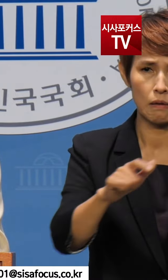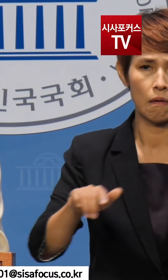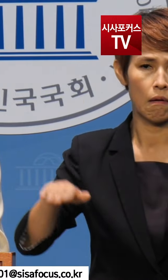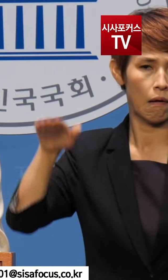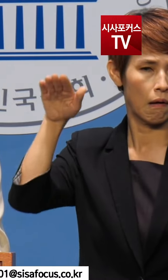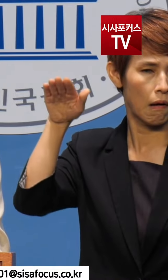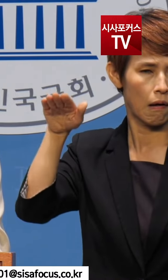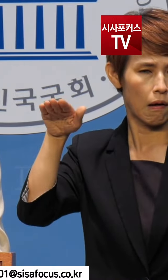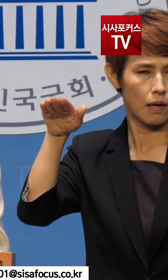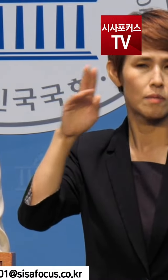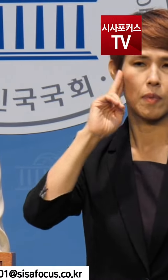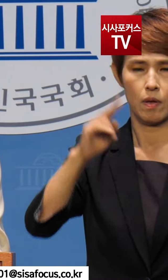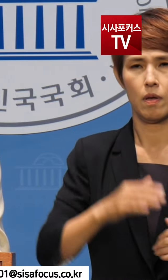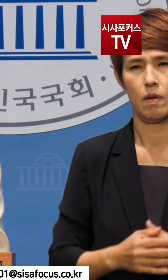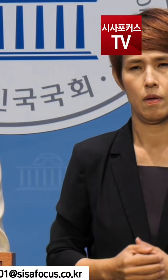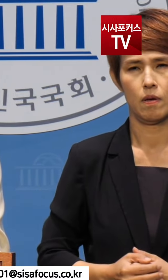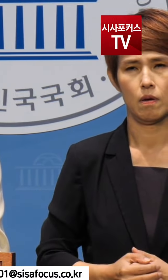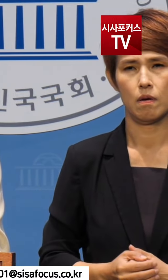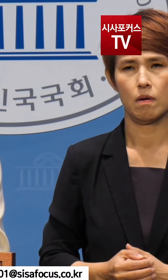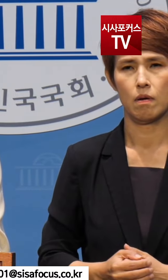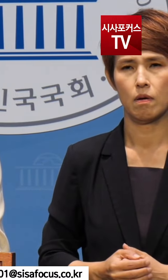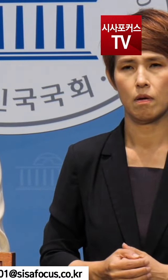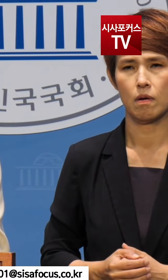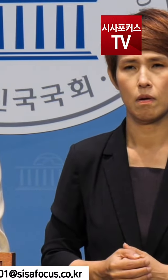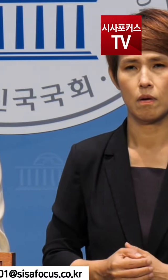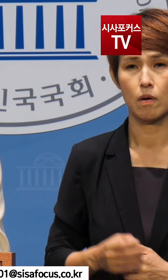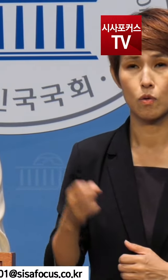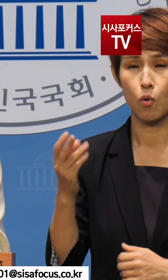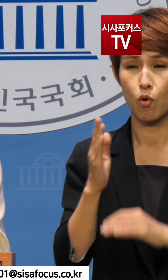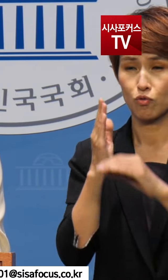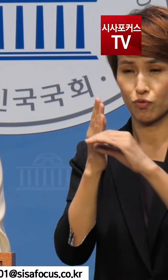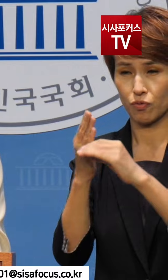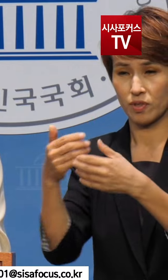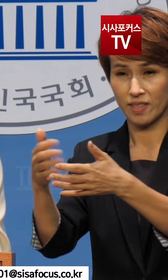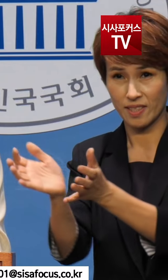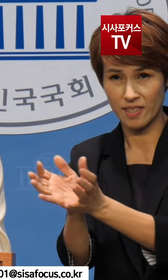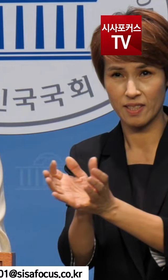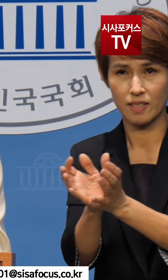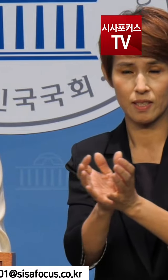뻔합니다. 중산층과 하층 자녀의 차이는 너무 우려됩니다.